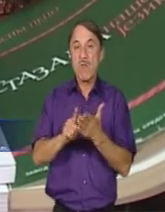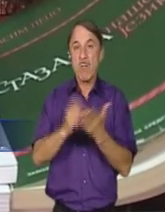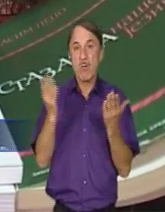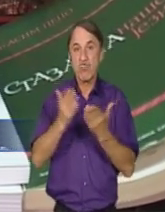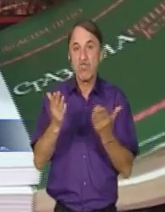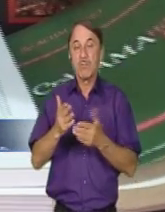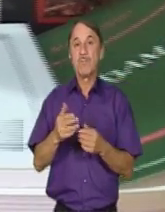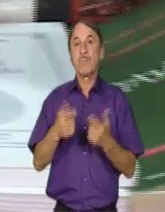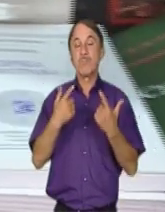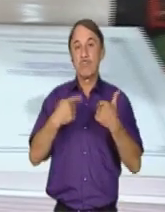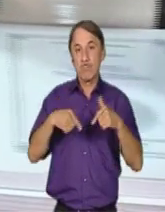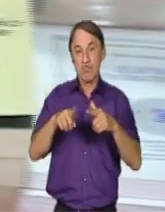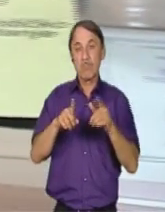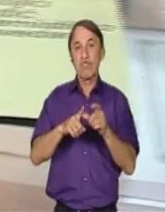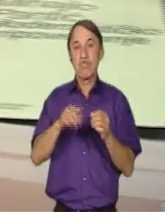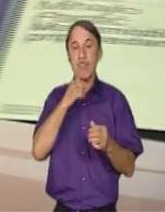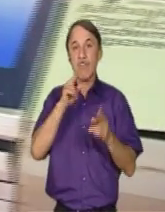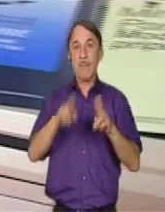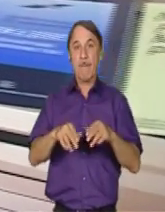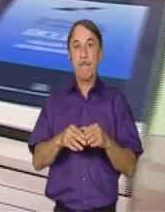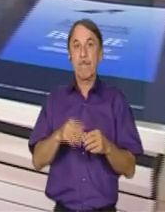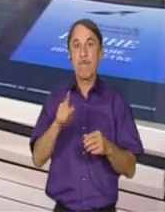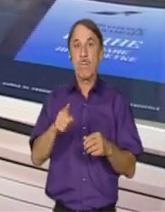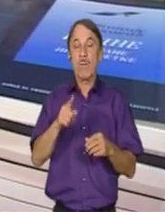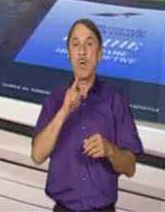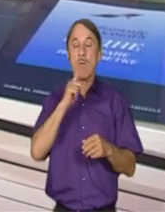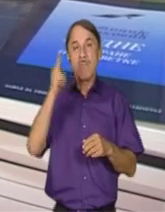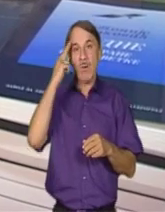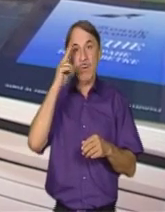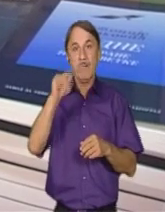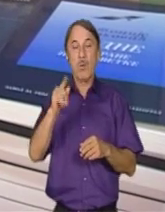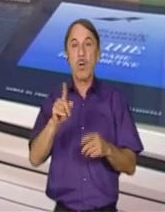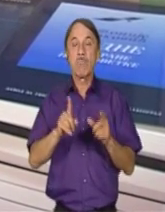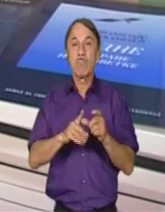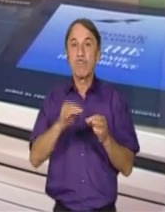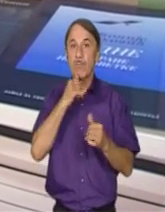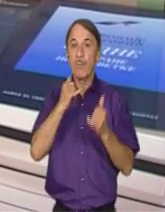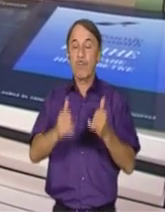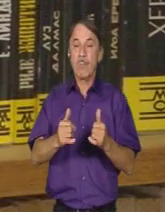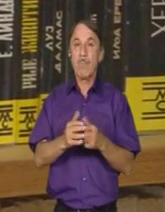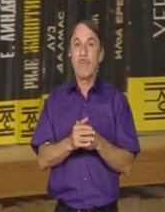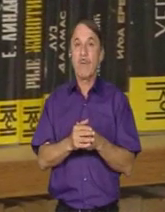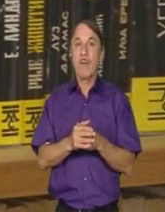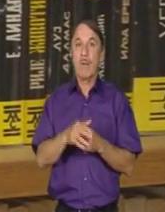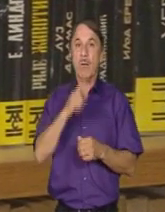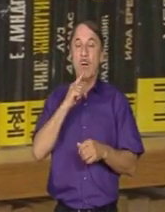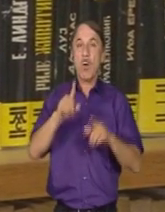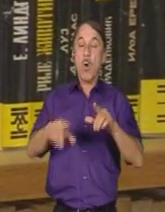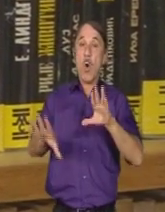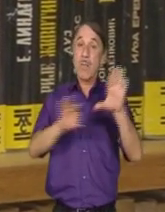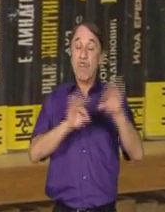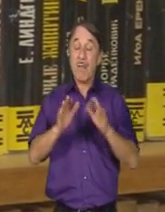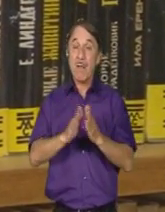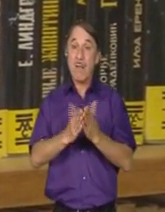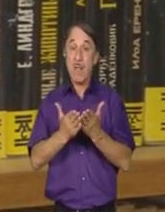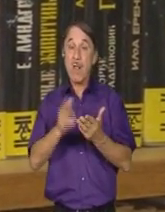čitanje knjige, slaže se i literata Milan Nešić, koji dodaje da su penzionerski dani za ljubitelje pisane reči prilika da se vrate